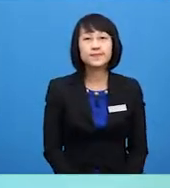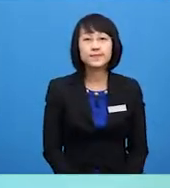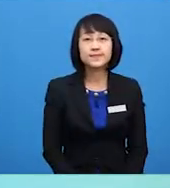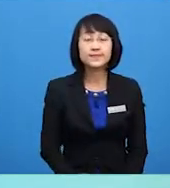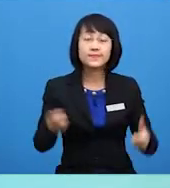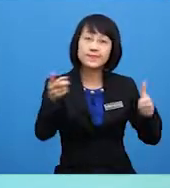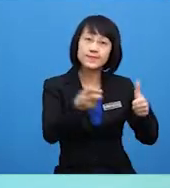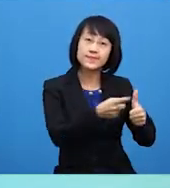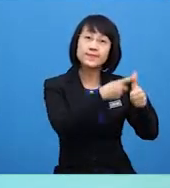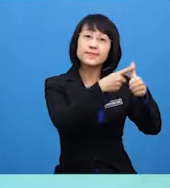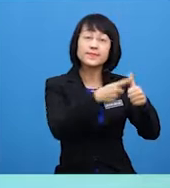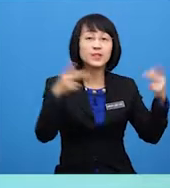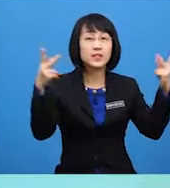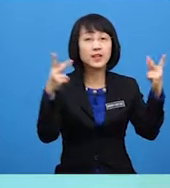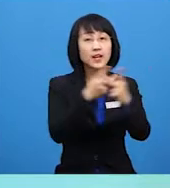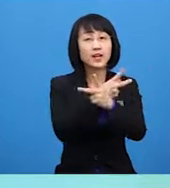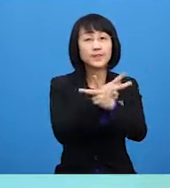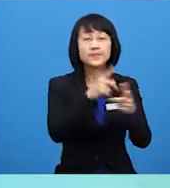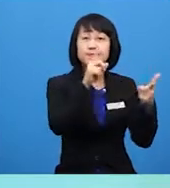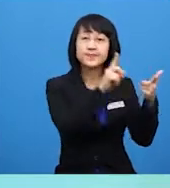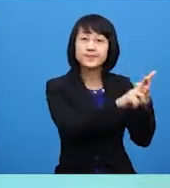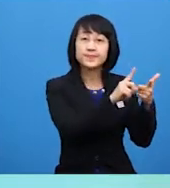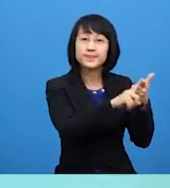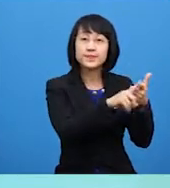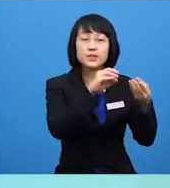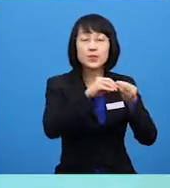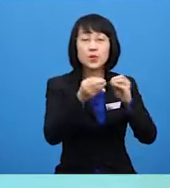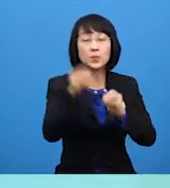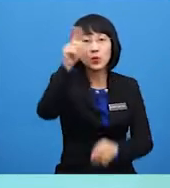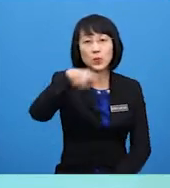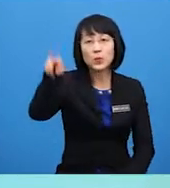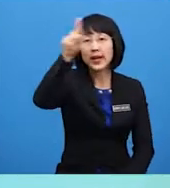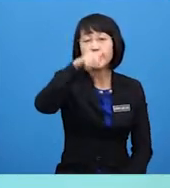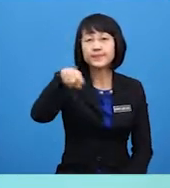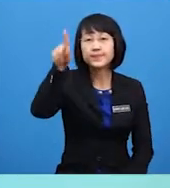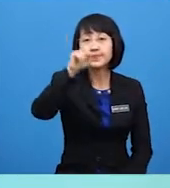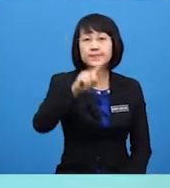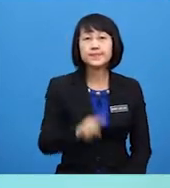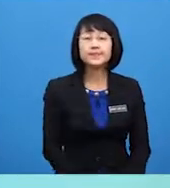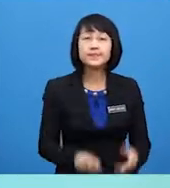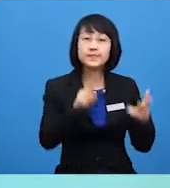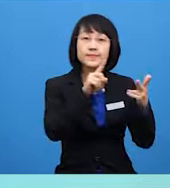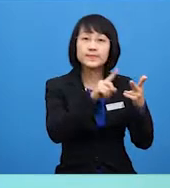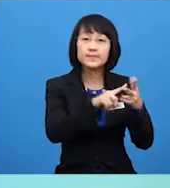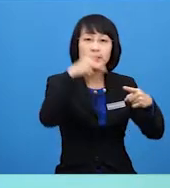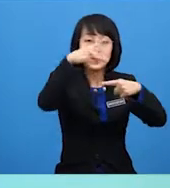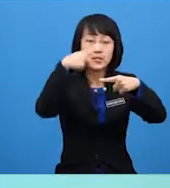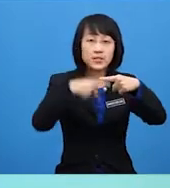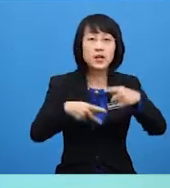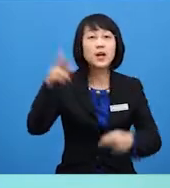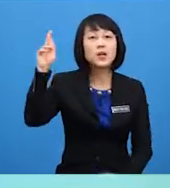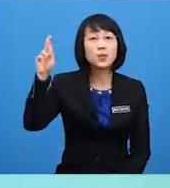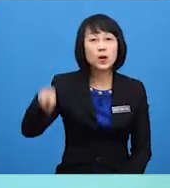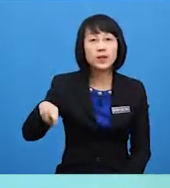Yang pertama, darab. Kedua, nombor bulat. Ketiga, pecahan wajar.